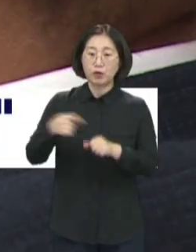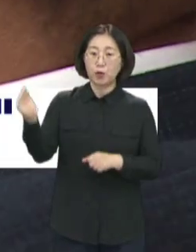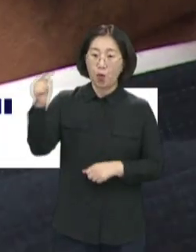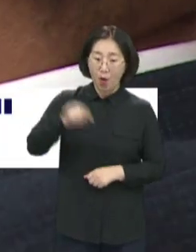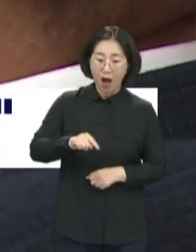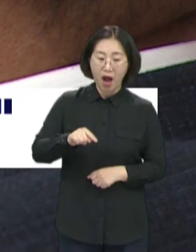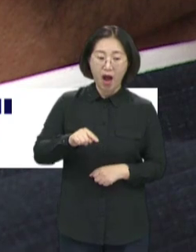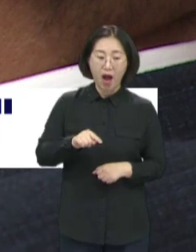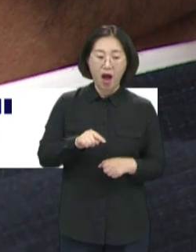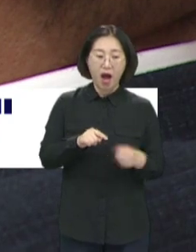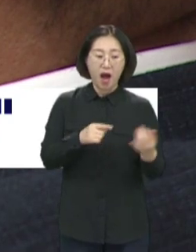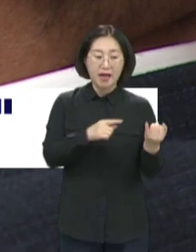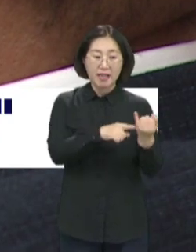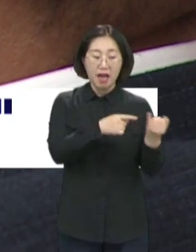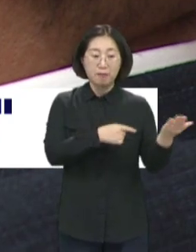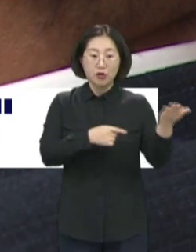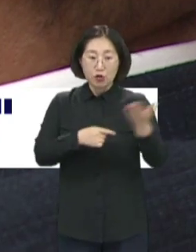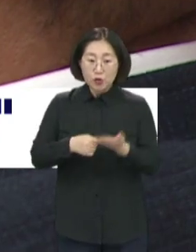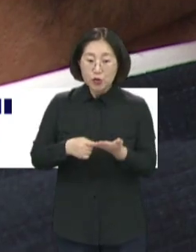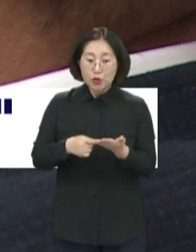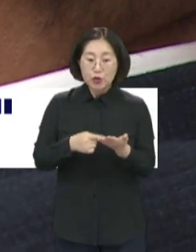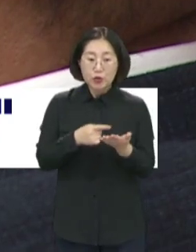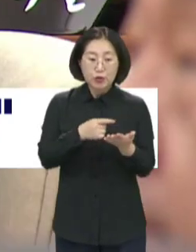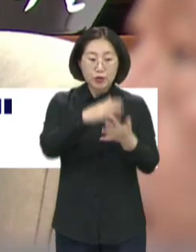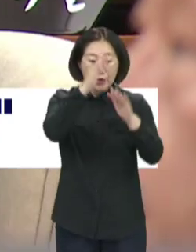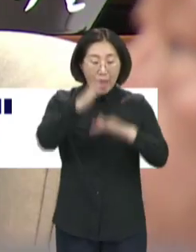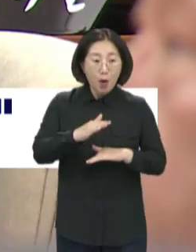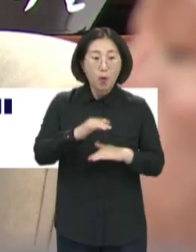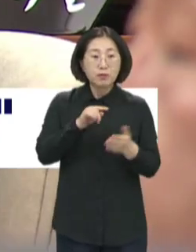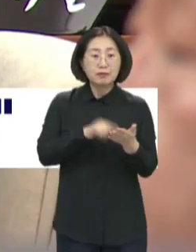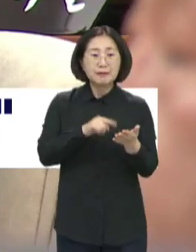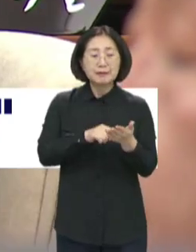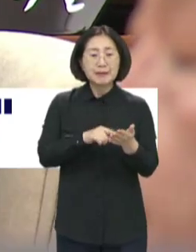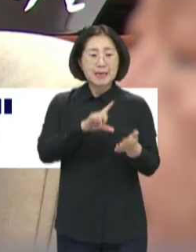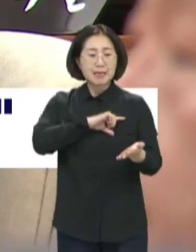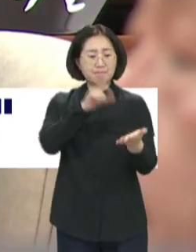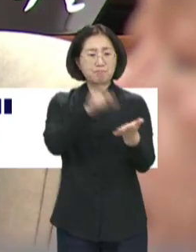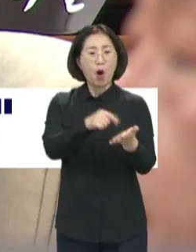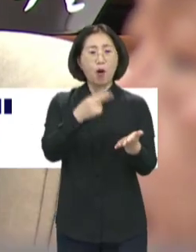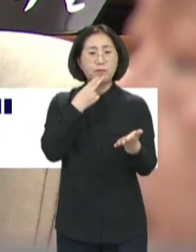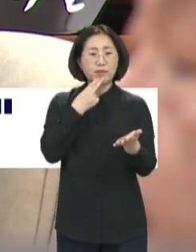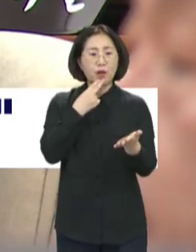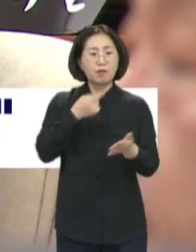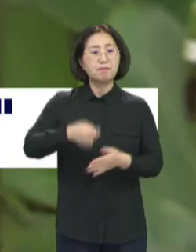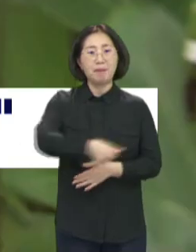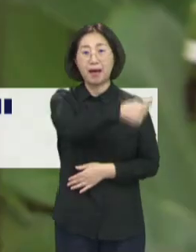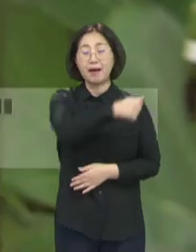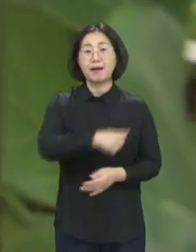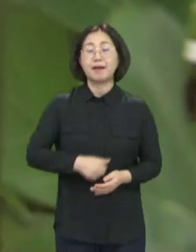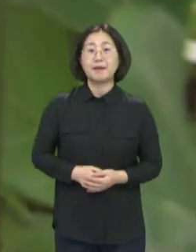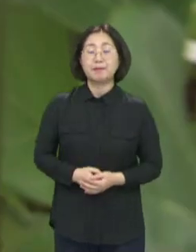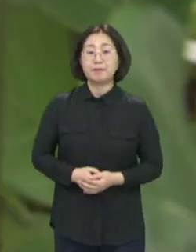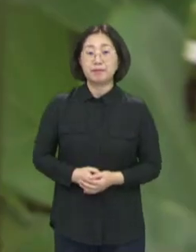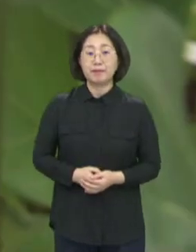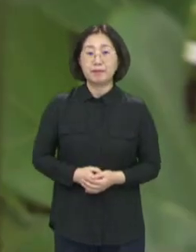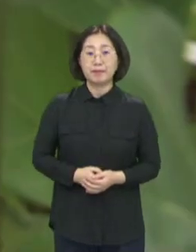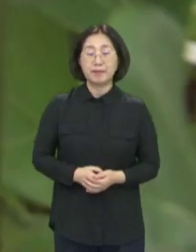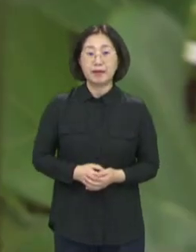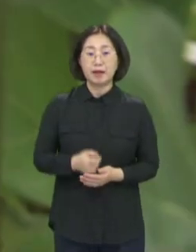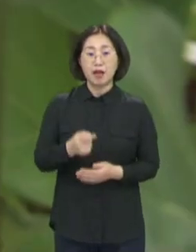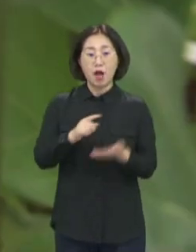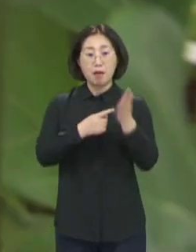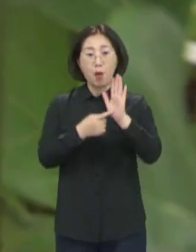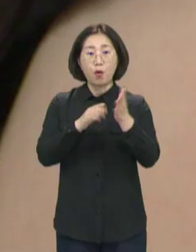측이 제출한 입장문은 실명을 적지 않았다는 이유 등으로 받아들여지지 않은 걸로 파악됐습니다. TJB 단독 보도